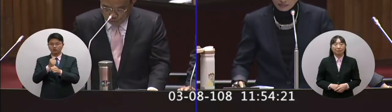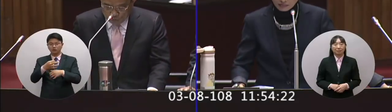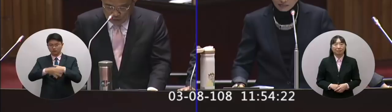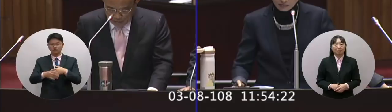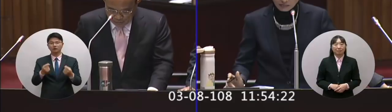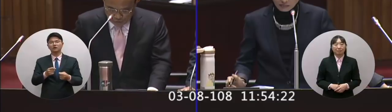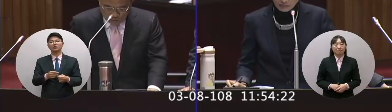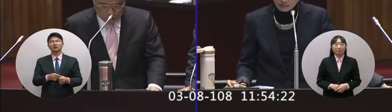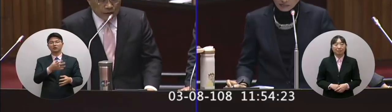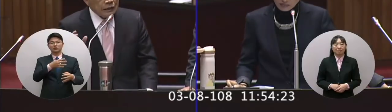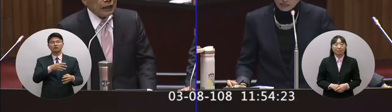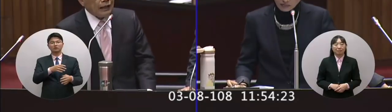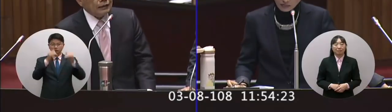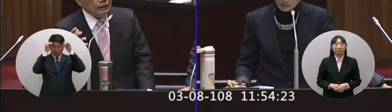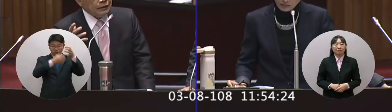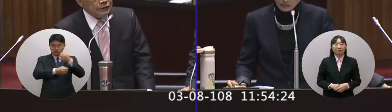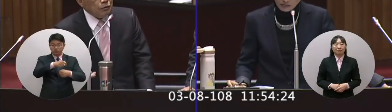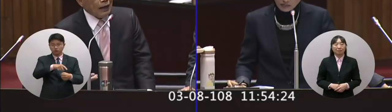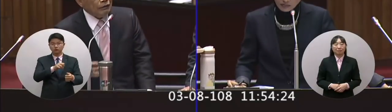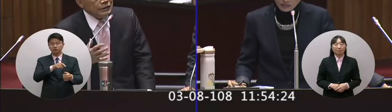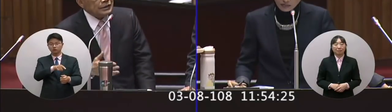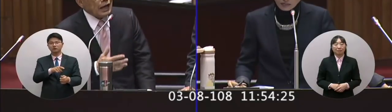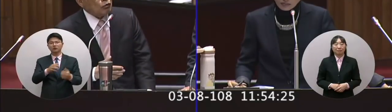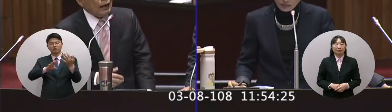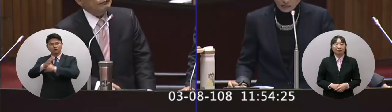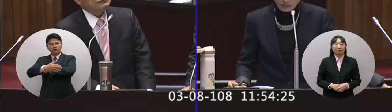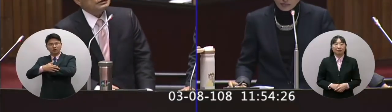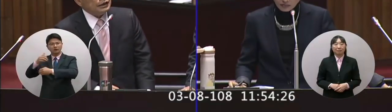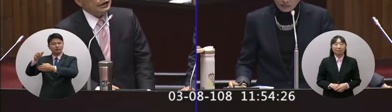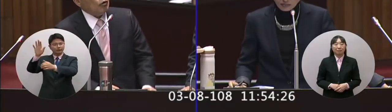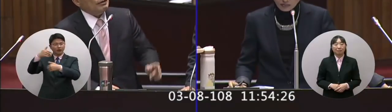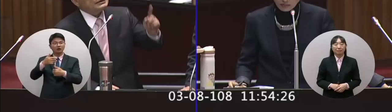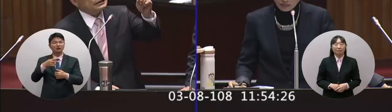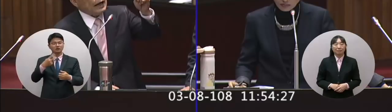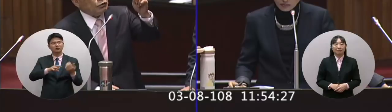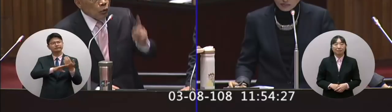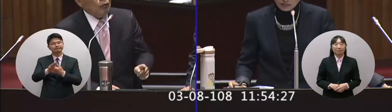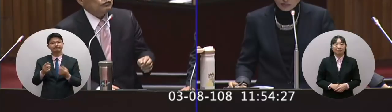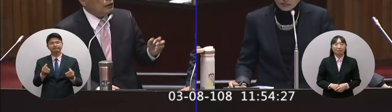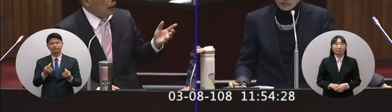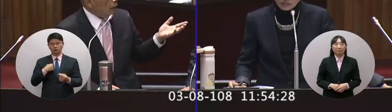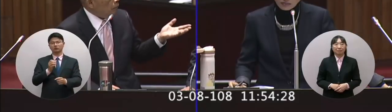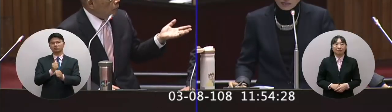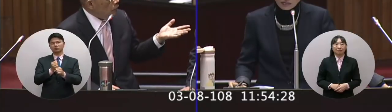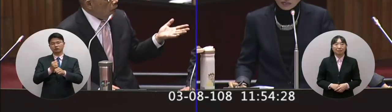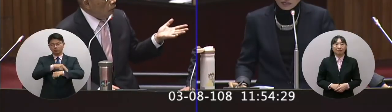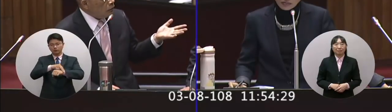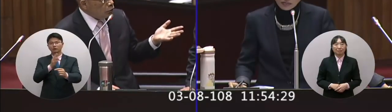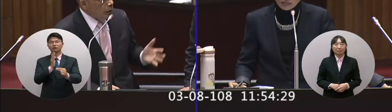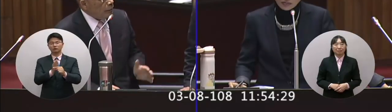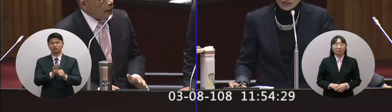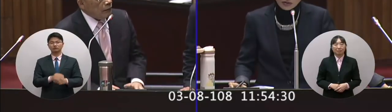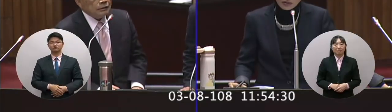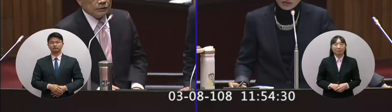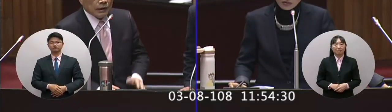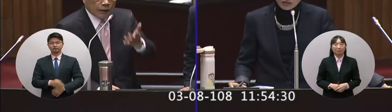落农应该可以引进外劳以及相关这些，我们正在做。那